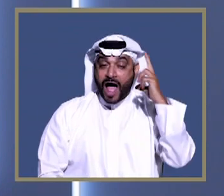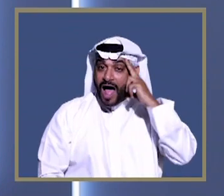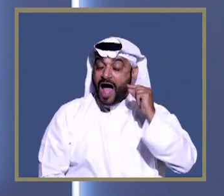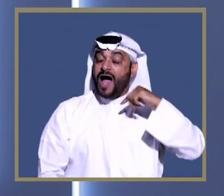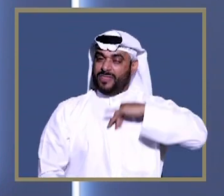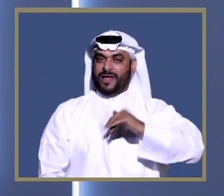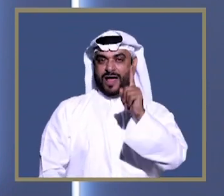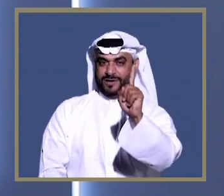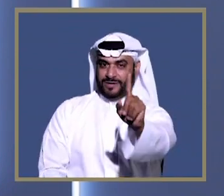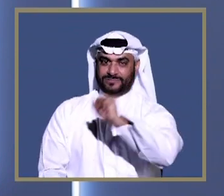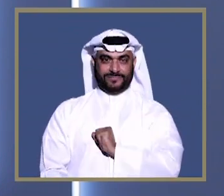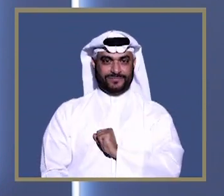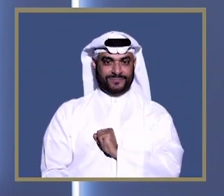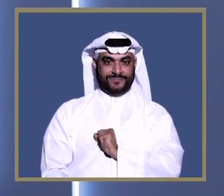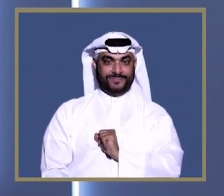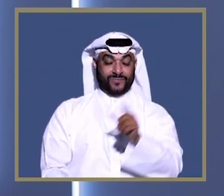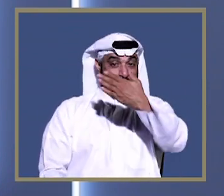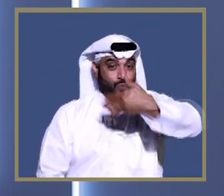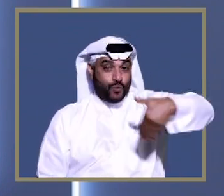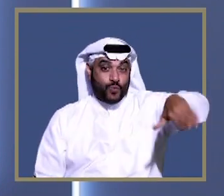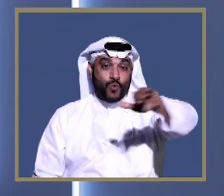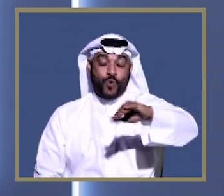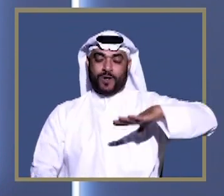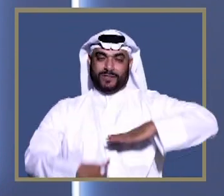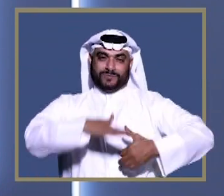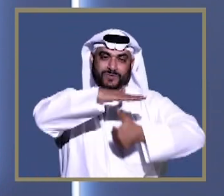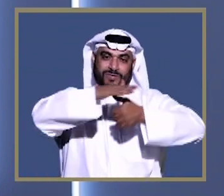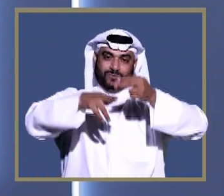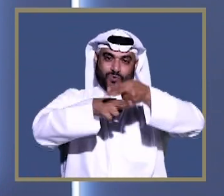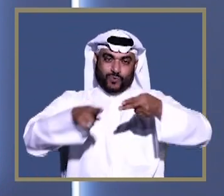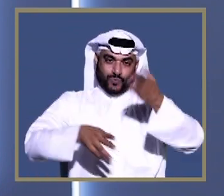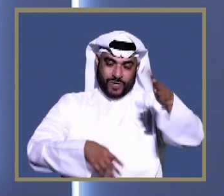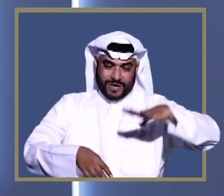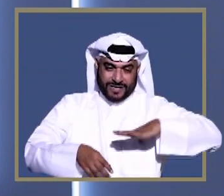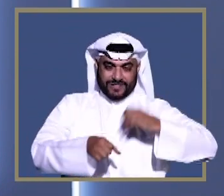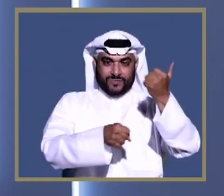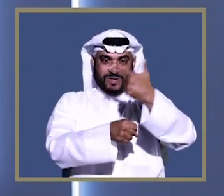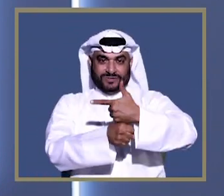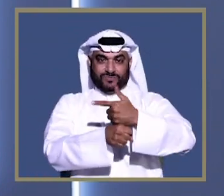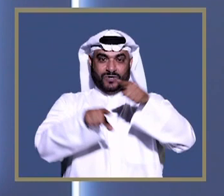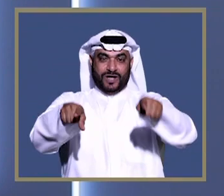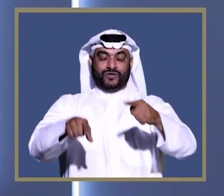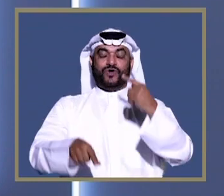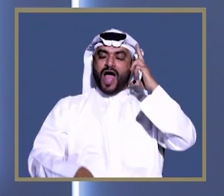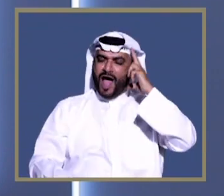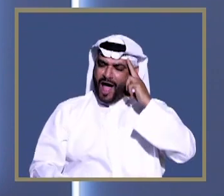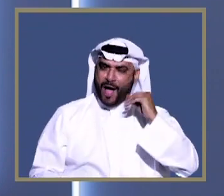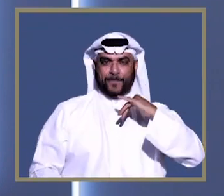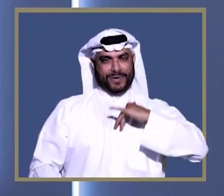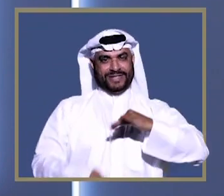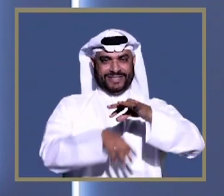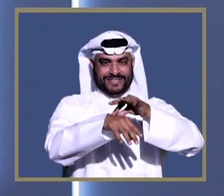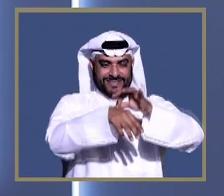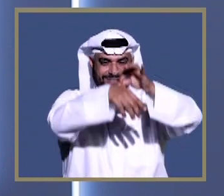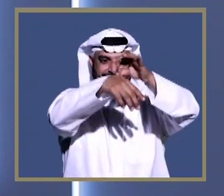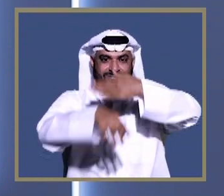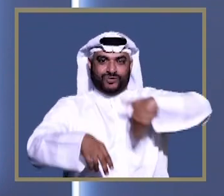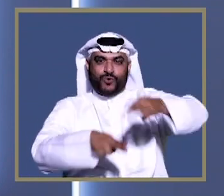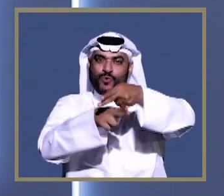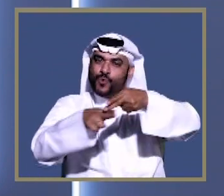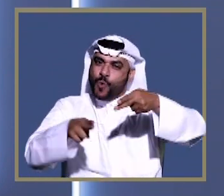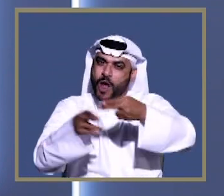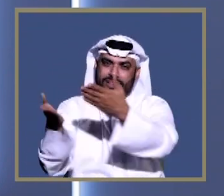هذا المطلوب، وهذيلة حكامنا، وهذا اللي اليوم مرجو من الشعب